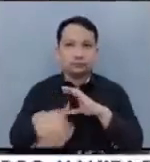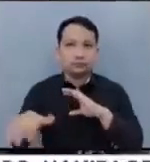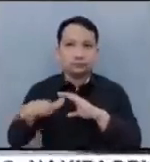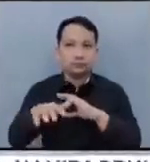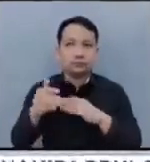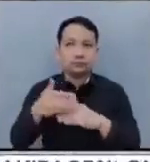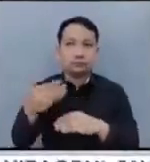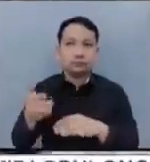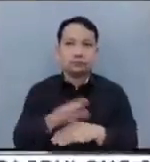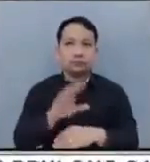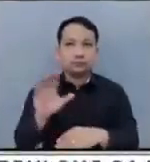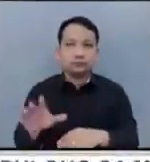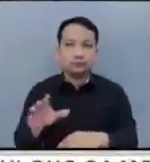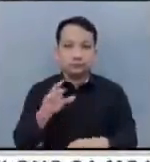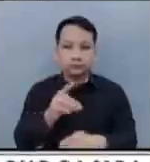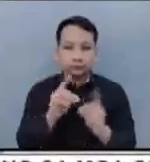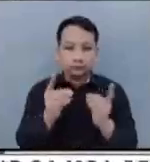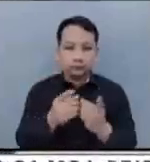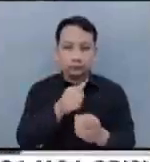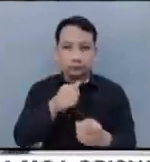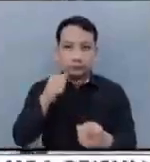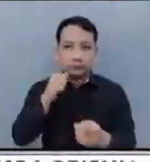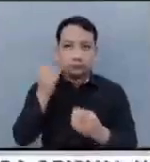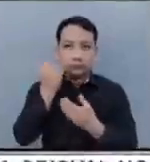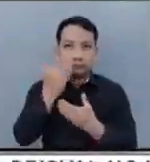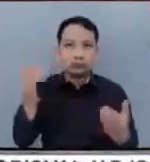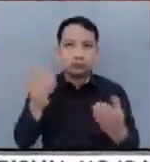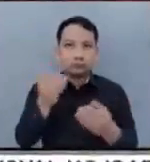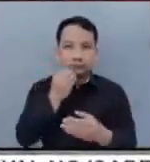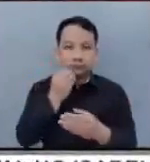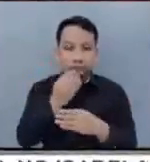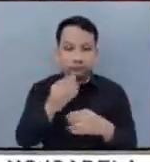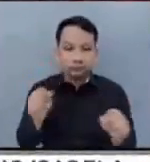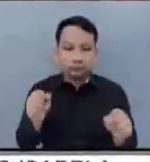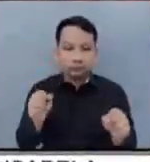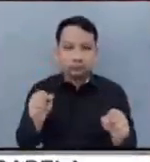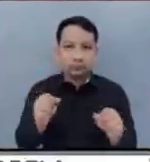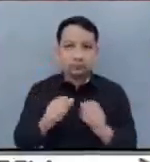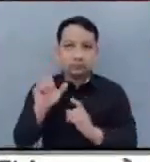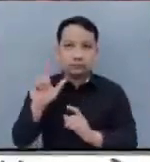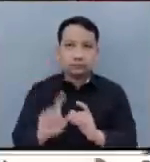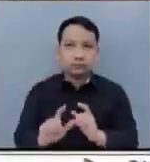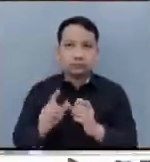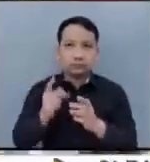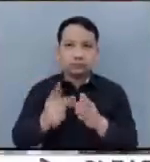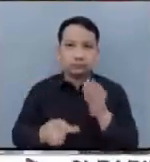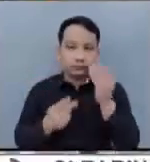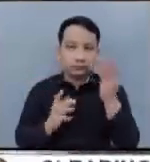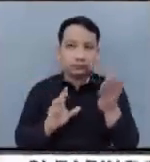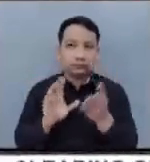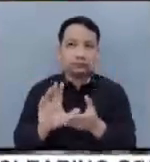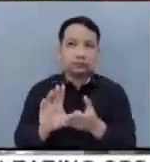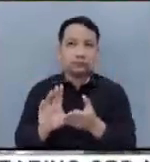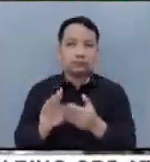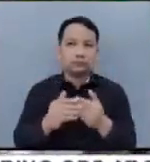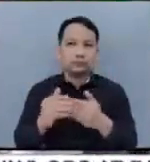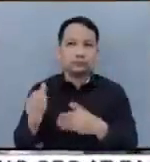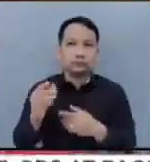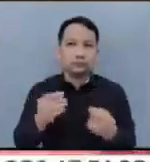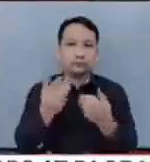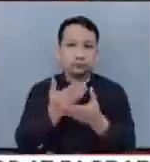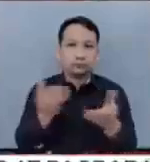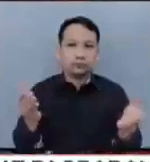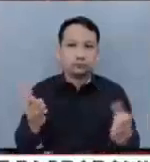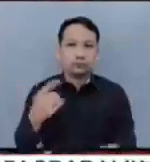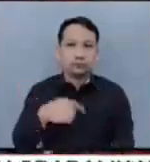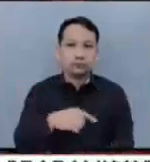Agriculture o DA ang paggamit sa food security at pagpapababa ng presyo ng bilihin na siya anyang hakbang para matuldukan ang